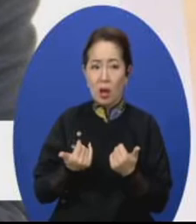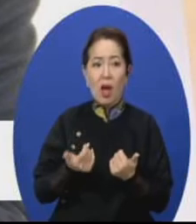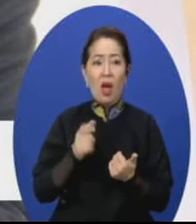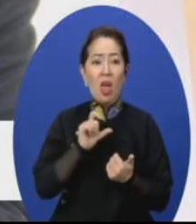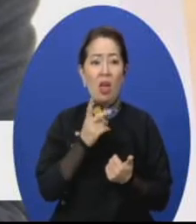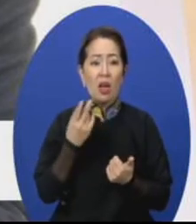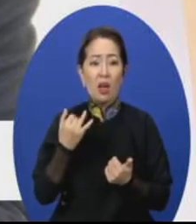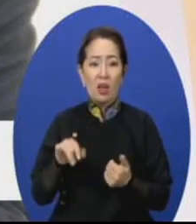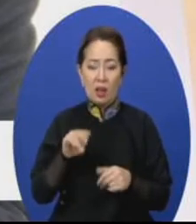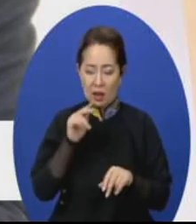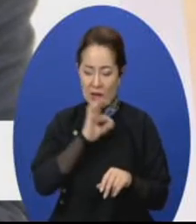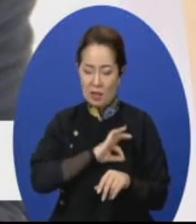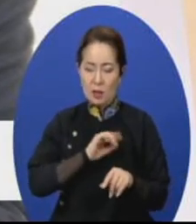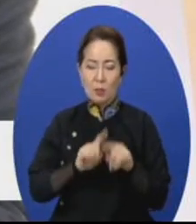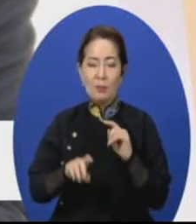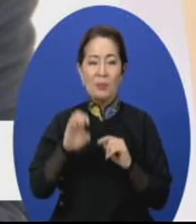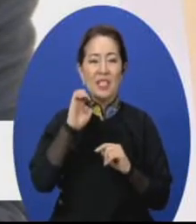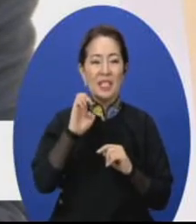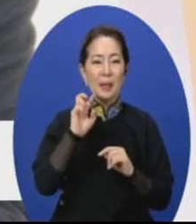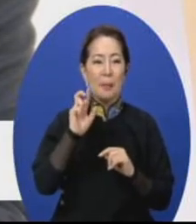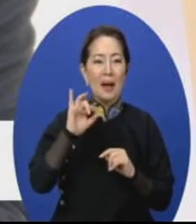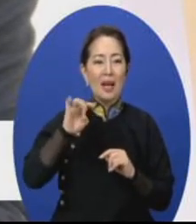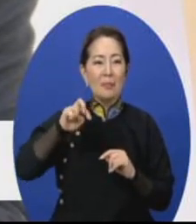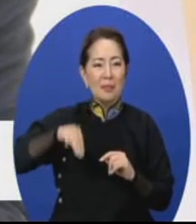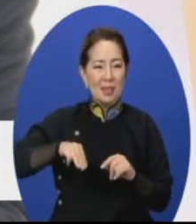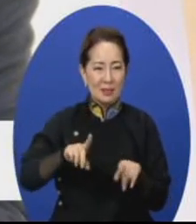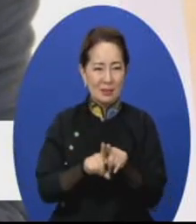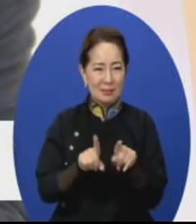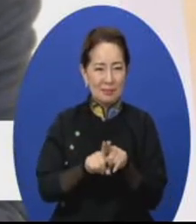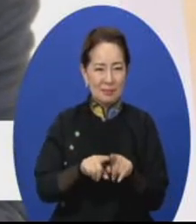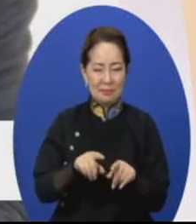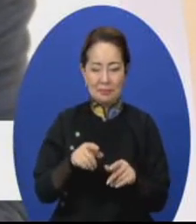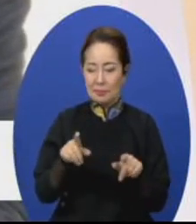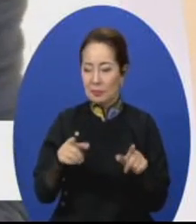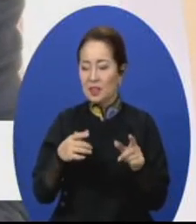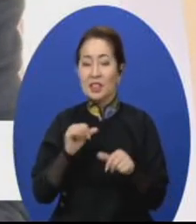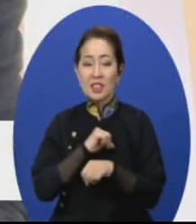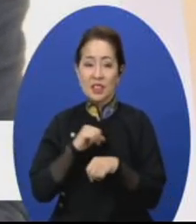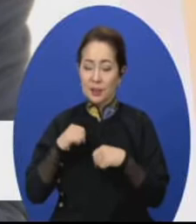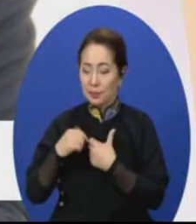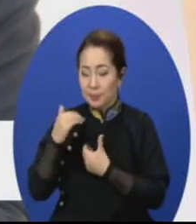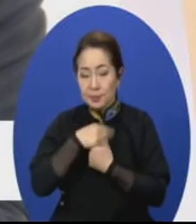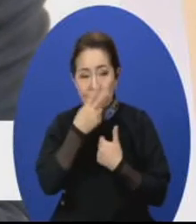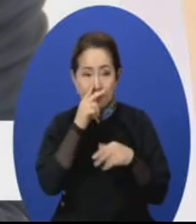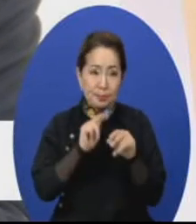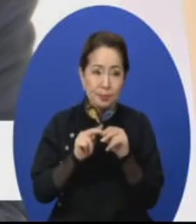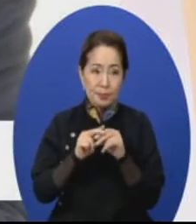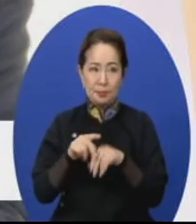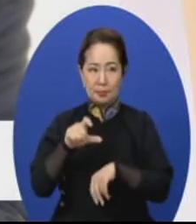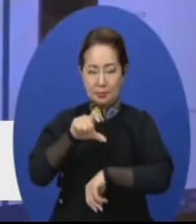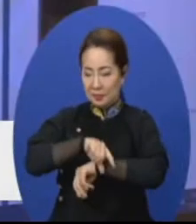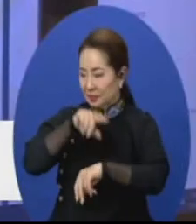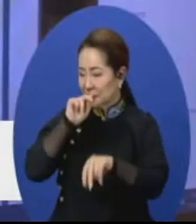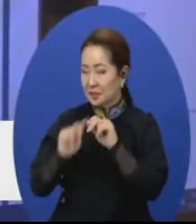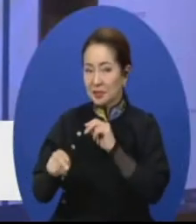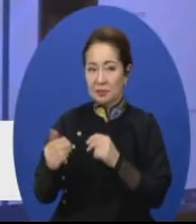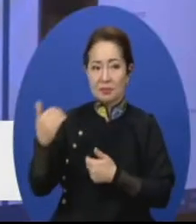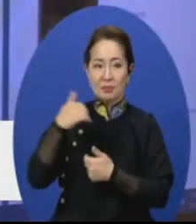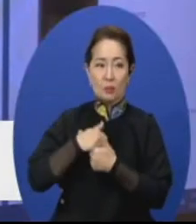ашиглахад хялбар өөрөөр хэлбэл нөгөө ий баримт шиг байр шилжснээр бол иргэдийн оролцоо манай мэрэгжлийн хялбар орж ирж байгаа юм